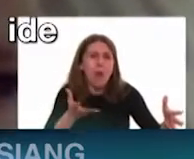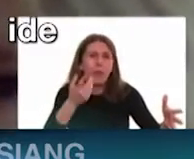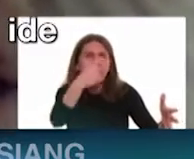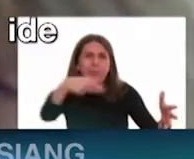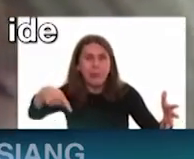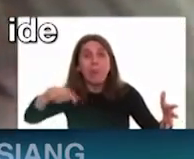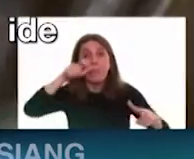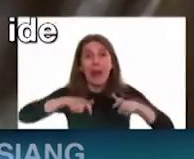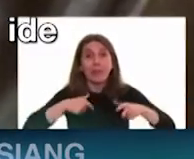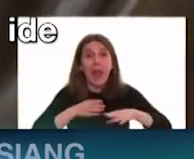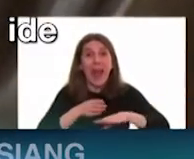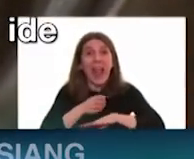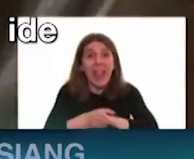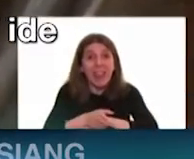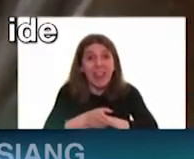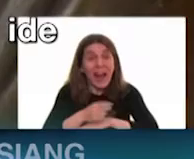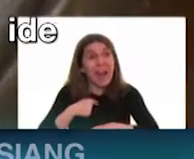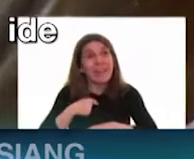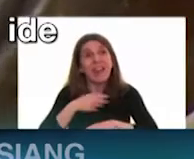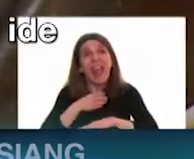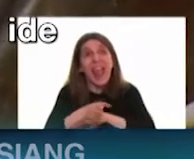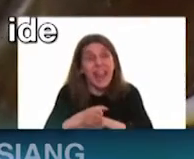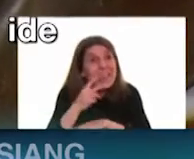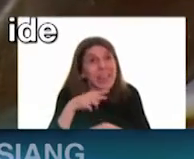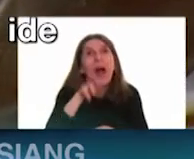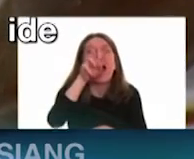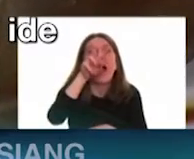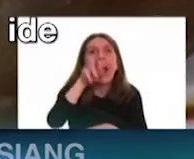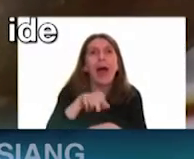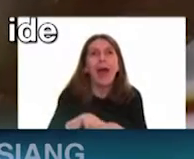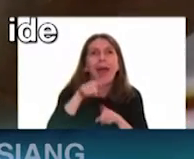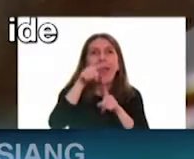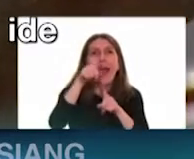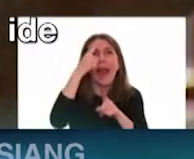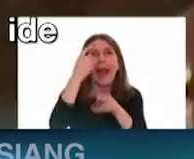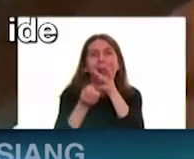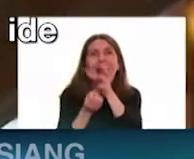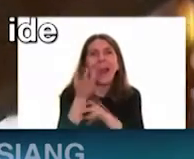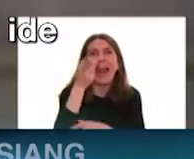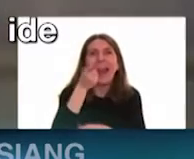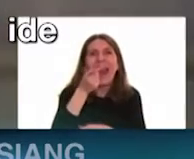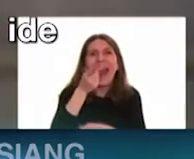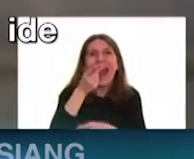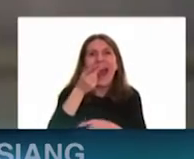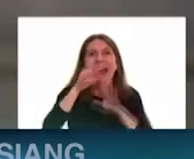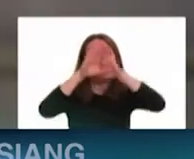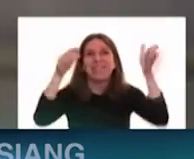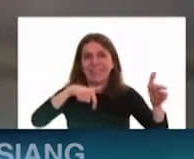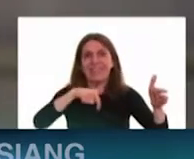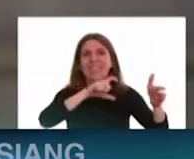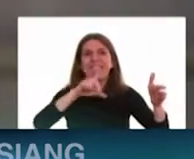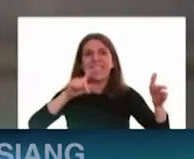merangkai lombre ketua ya Hai the country Dettol